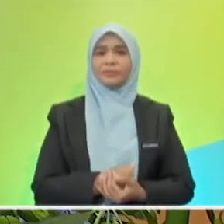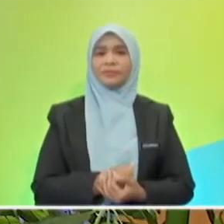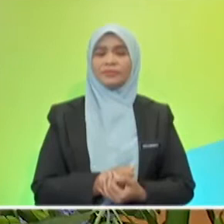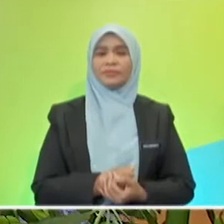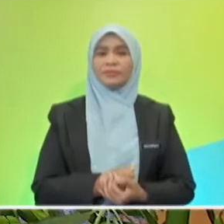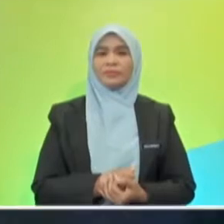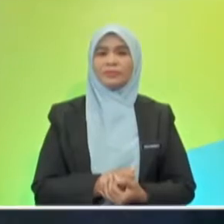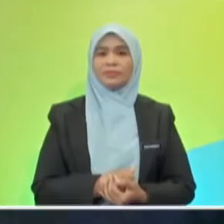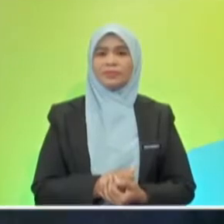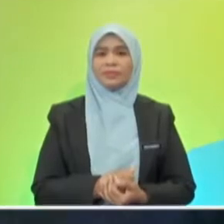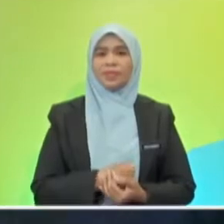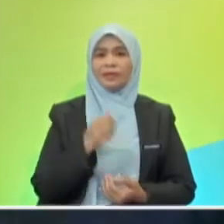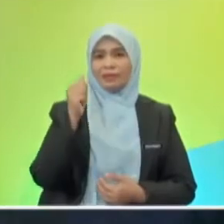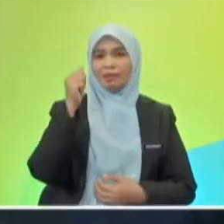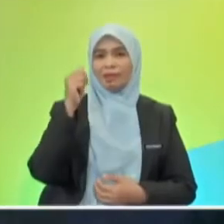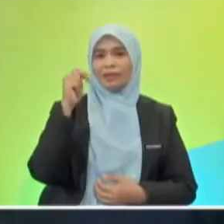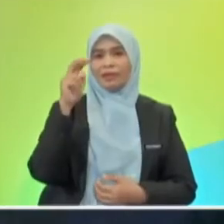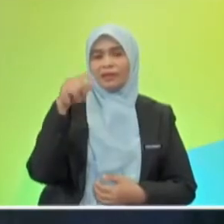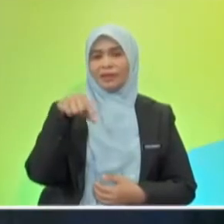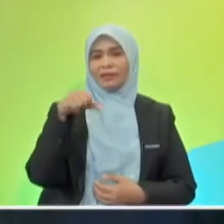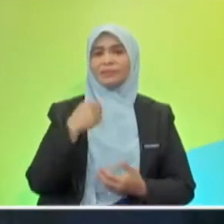tokoh yang dipilih Oke Anic